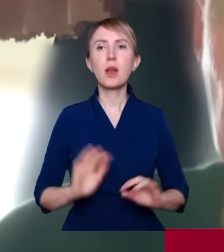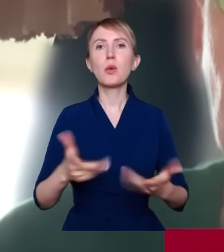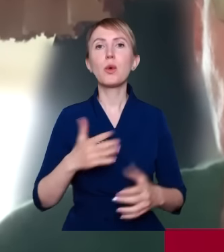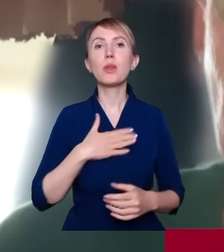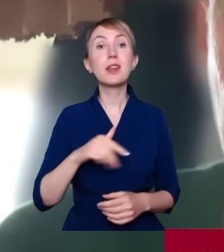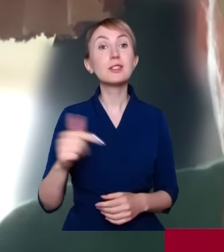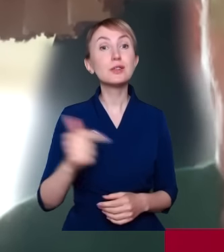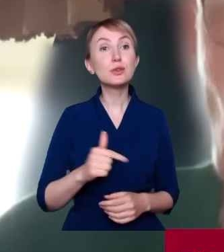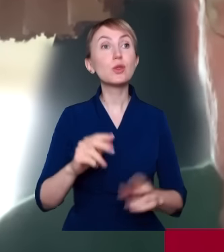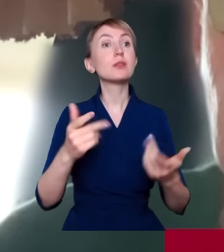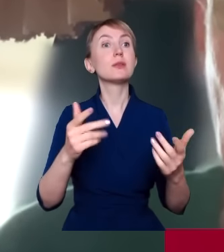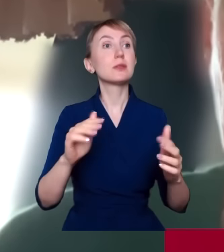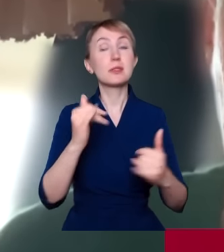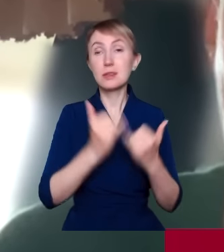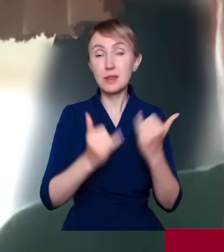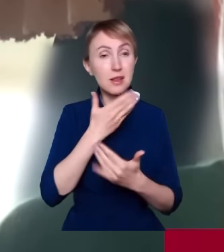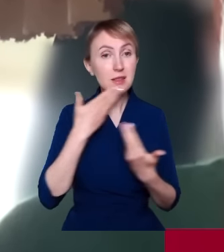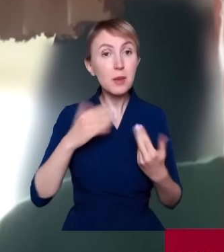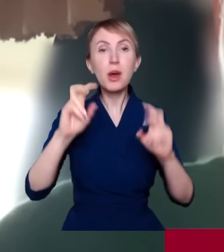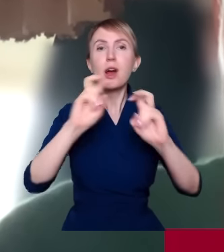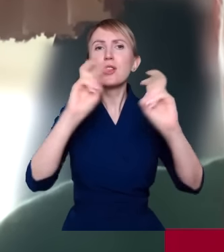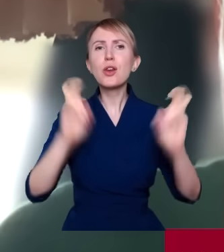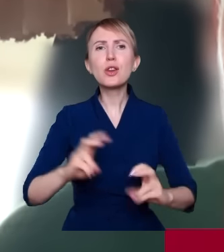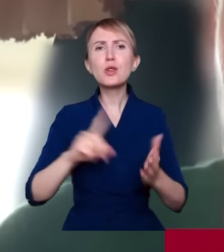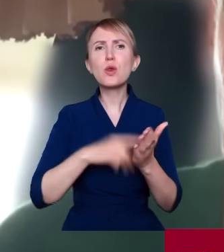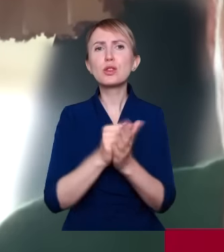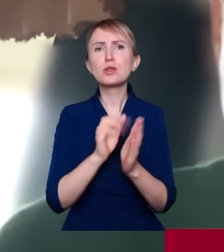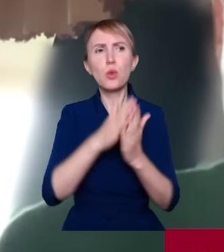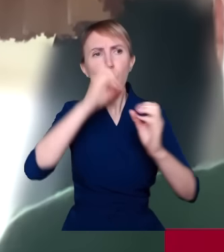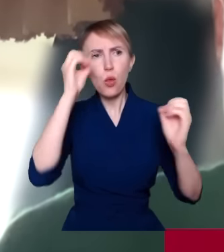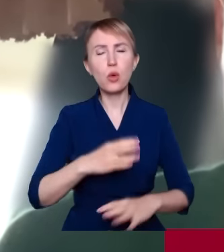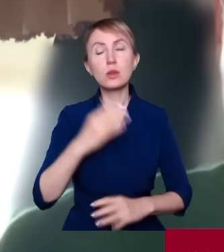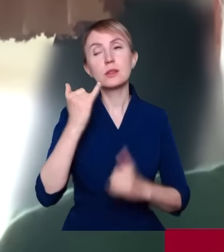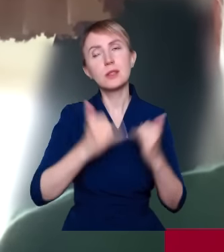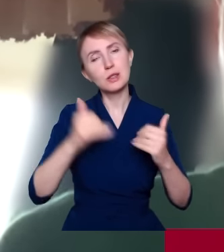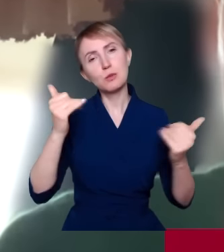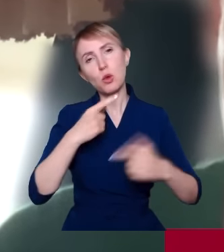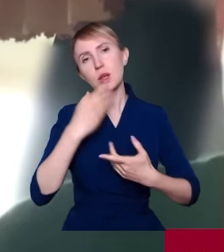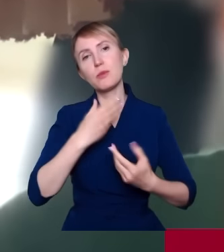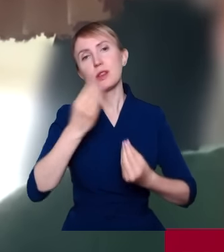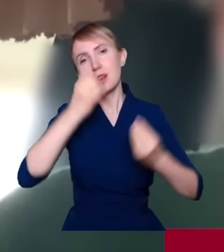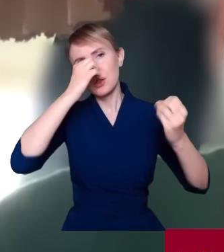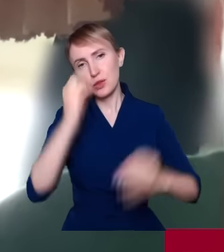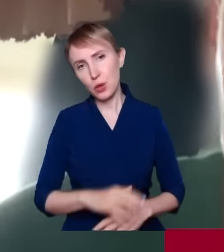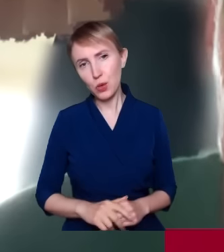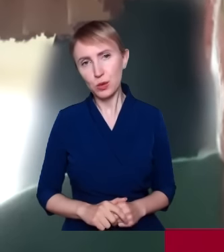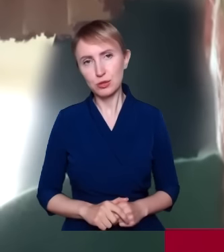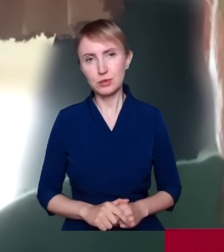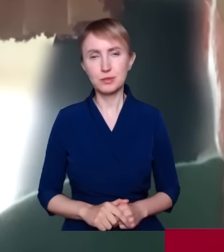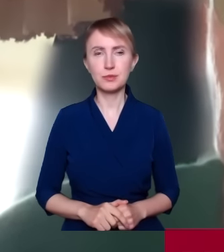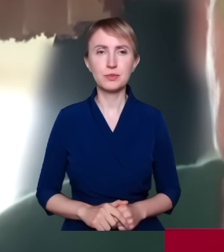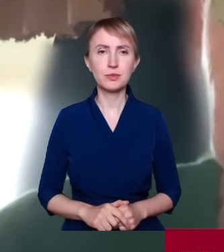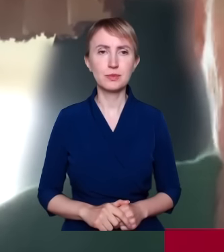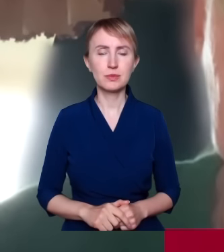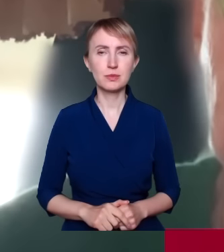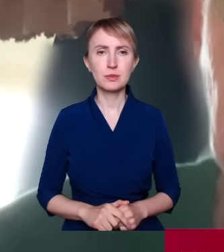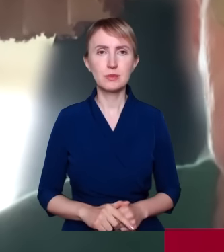kryzys konstytucyjny pogłębiony jeszcze, jeśli w ogóle można mówić o jakimś pogłębianiu, no i